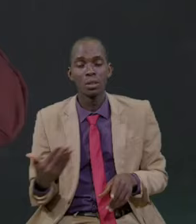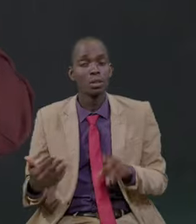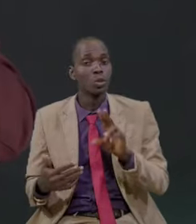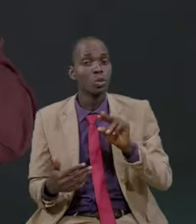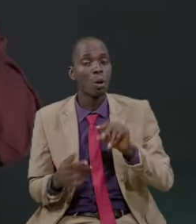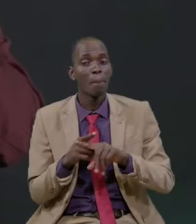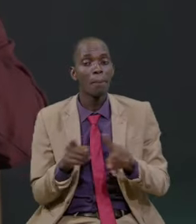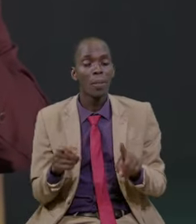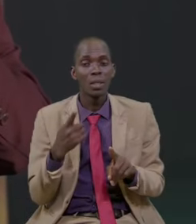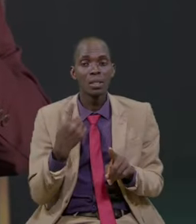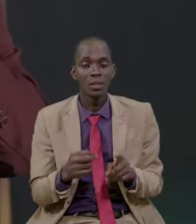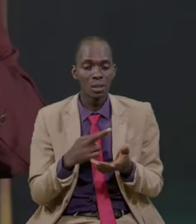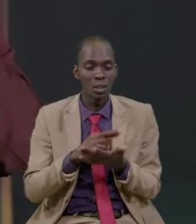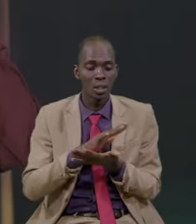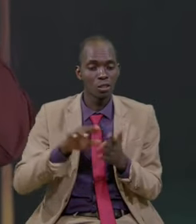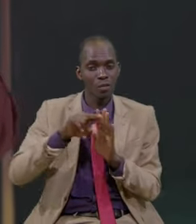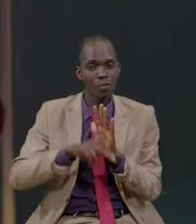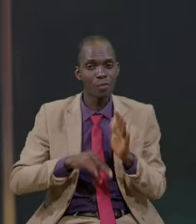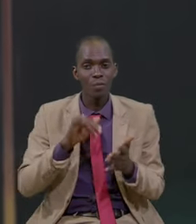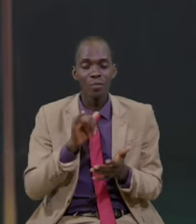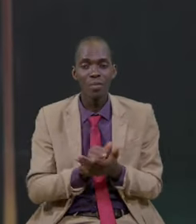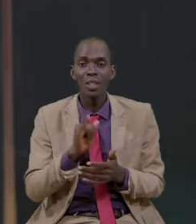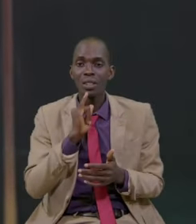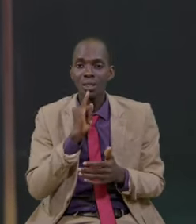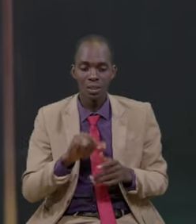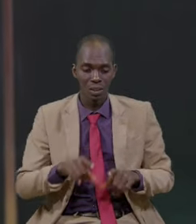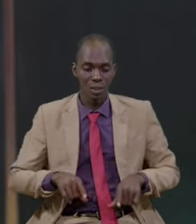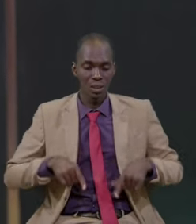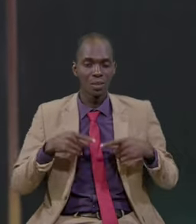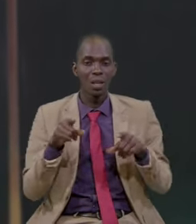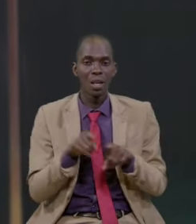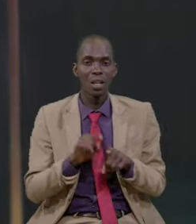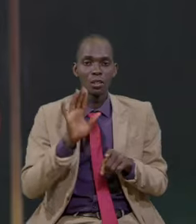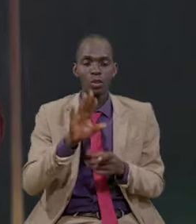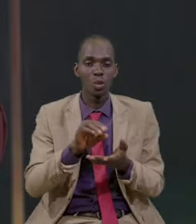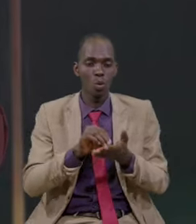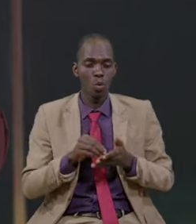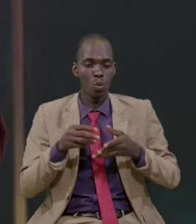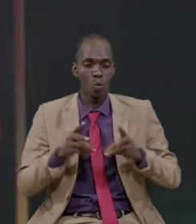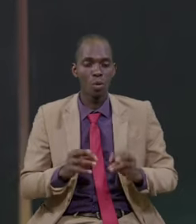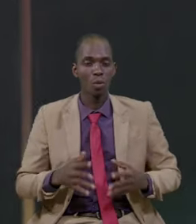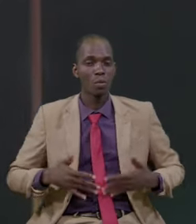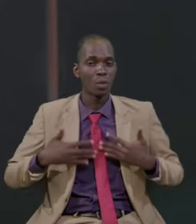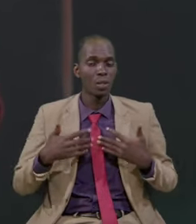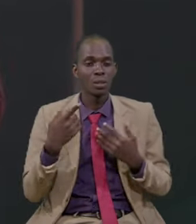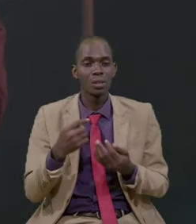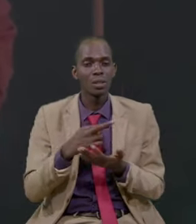Mais la justice qui est menée comme style de vie, la justice, la